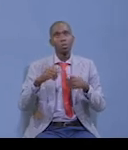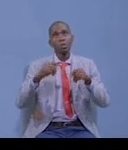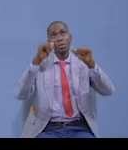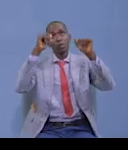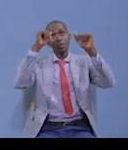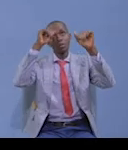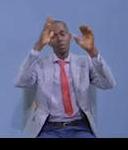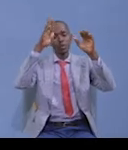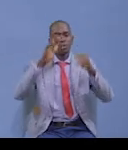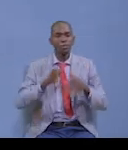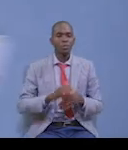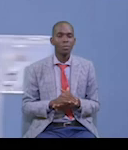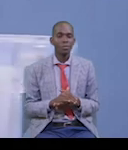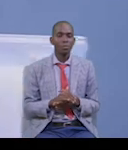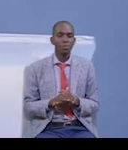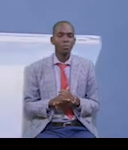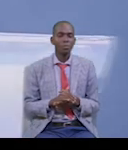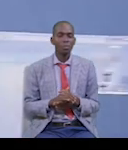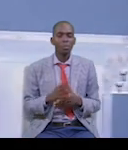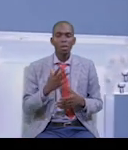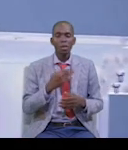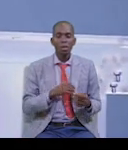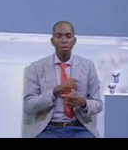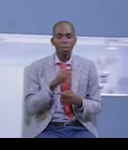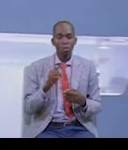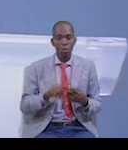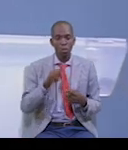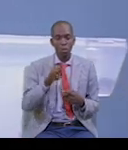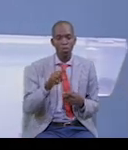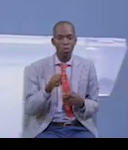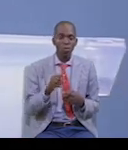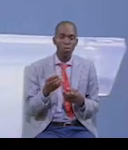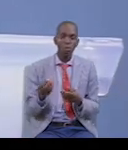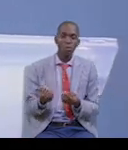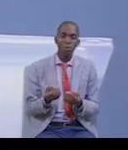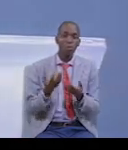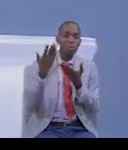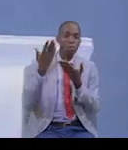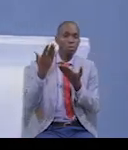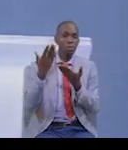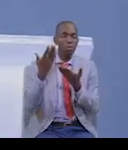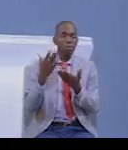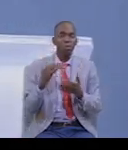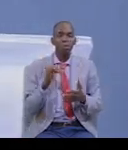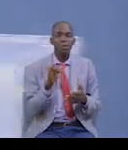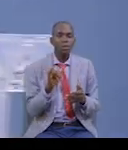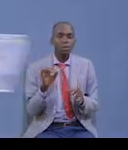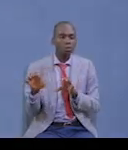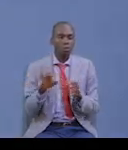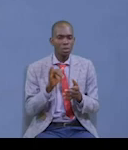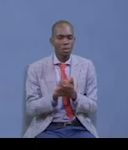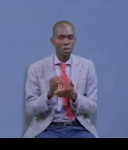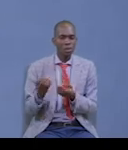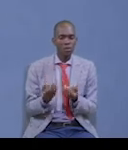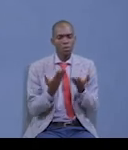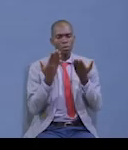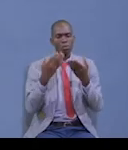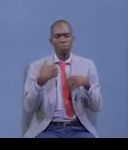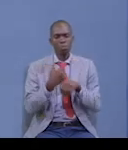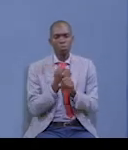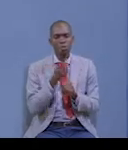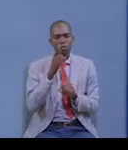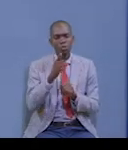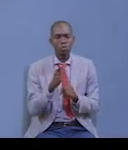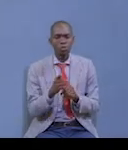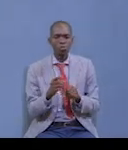ఇష్టమైన బలిగా సమర్పించుకున్నాడు. And when you sacrifice. మిమ్మల్ని మీరు సమర్పించుకుంటే. That sacrifice makes you look like Christ. ఆ బలి అర్పణ